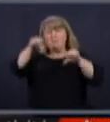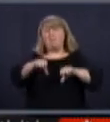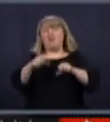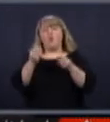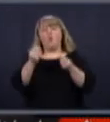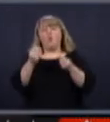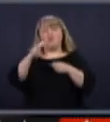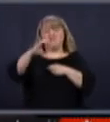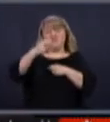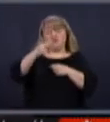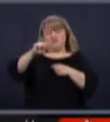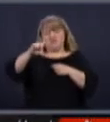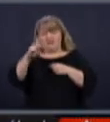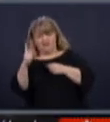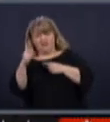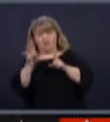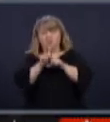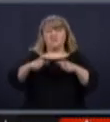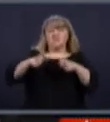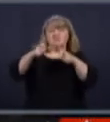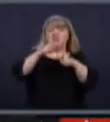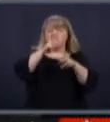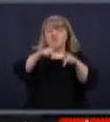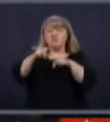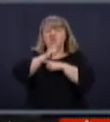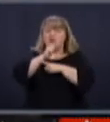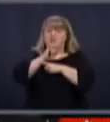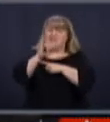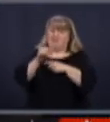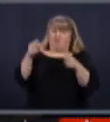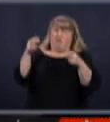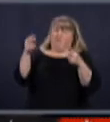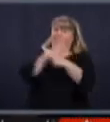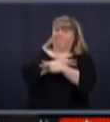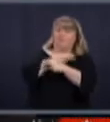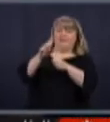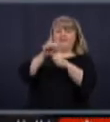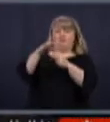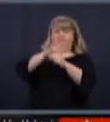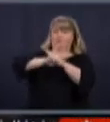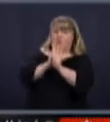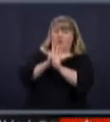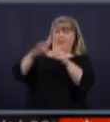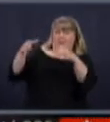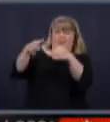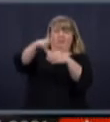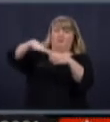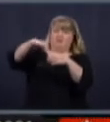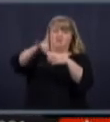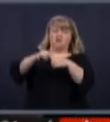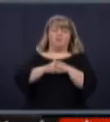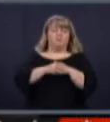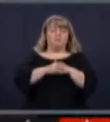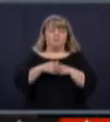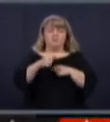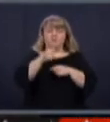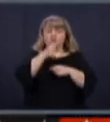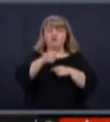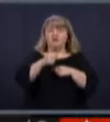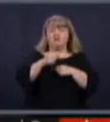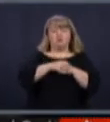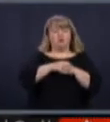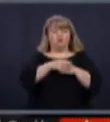les résidences. Donc, la situation, puis l'INSPQ, puis le Dr Ruta vont sortir des